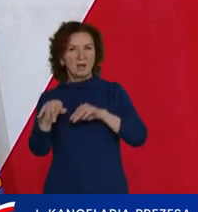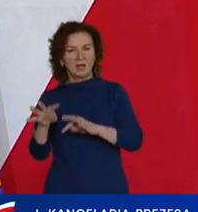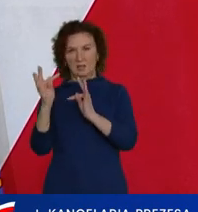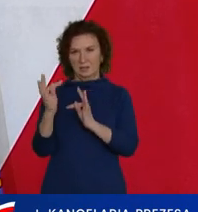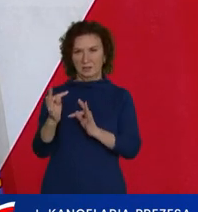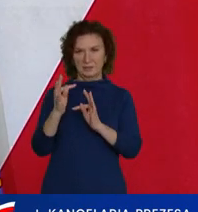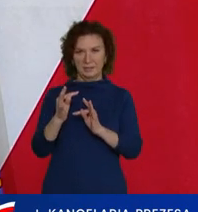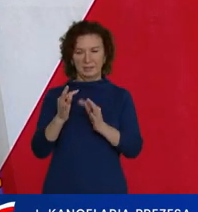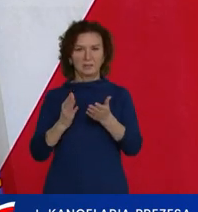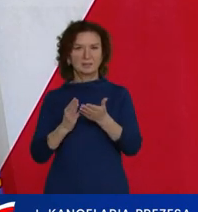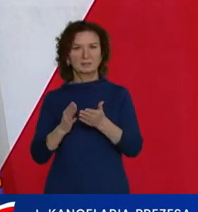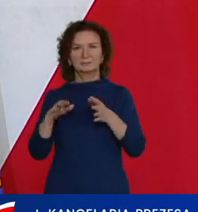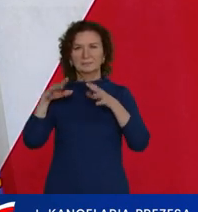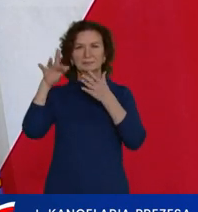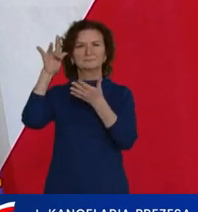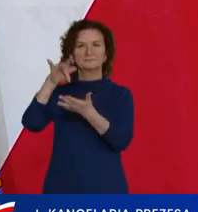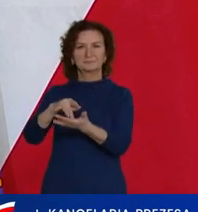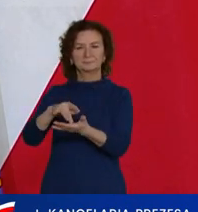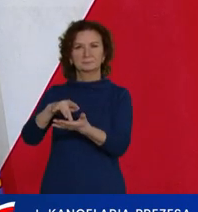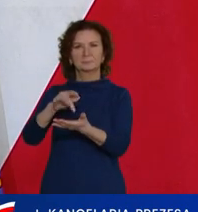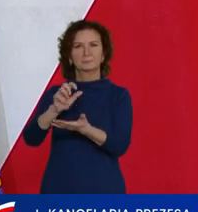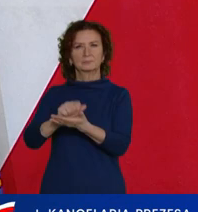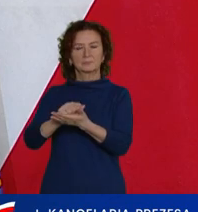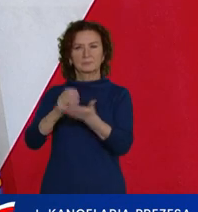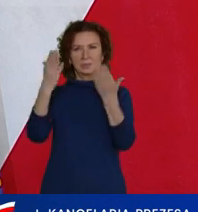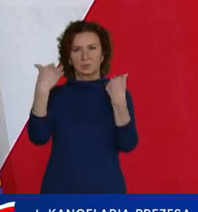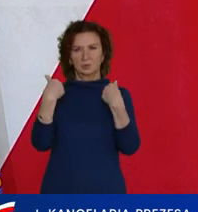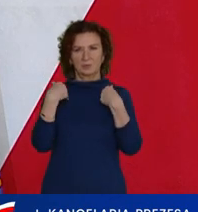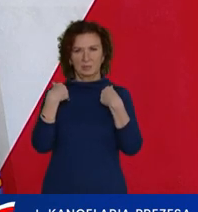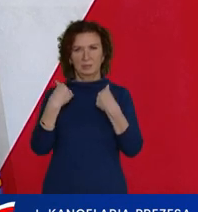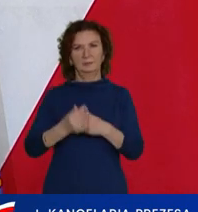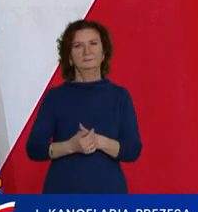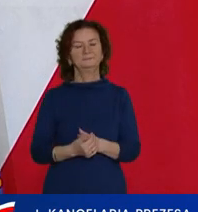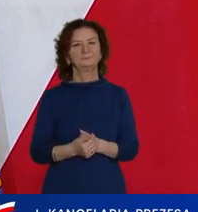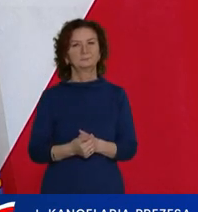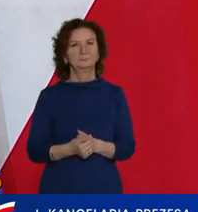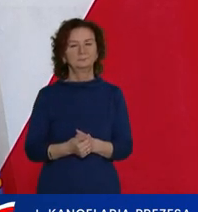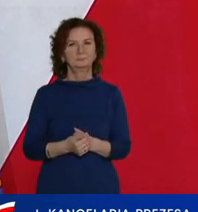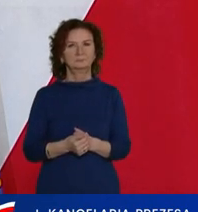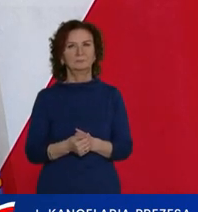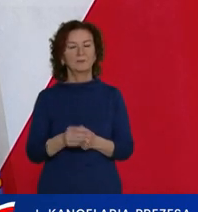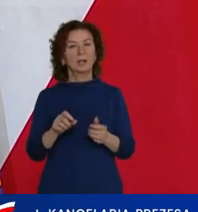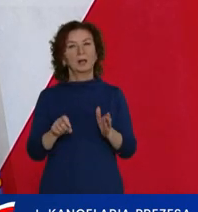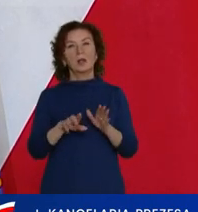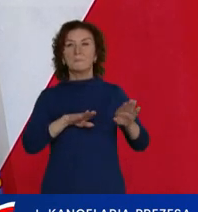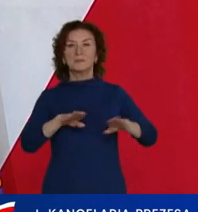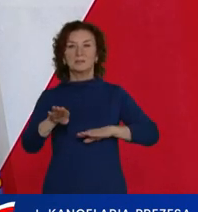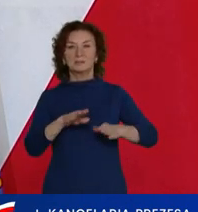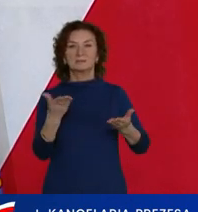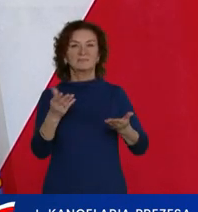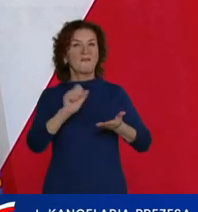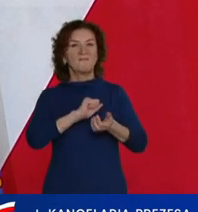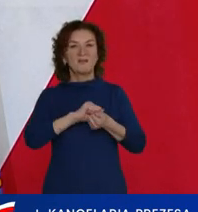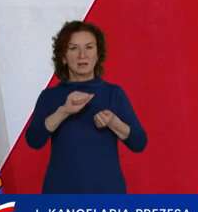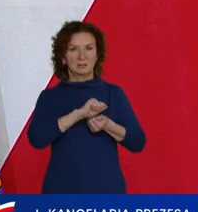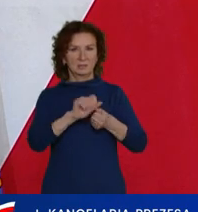tej chwili przez szpitale, przez całą naszą infrastrukturę, która jest dedykowana walce z COVID-em i to jest